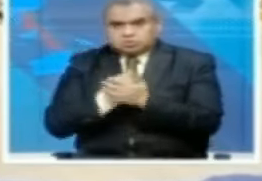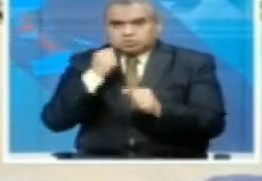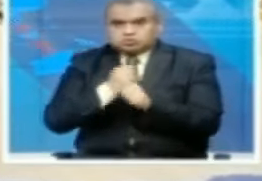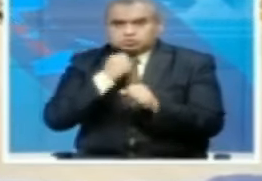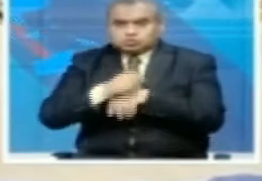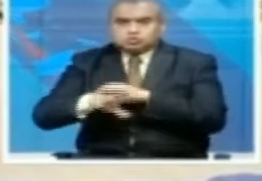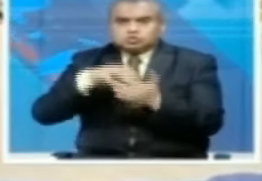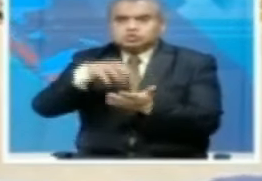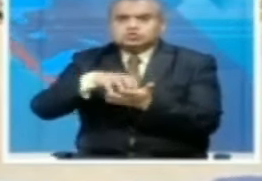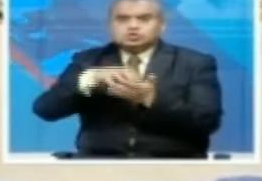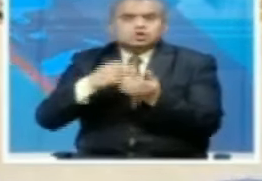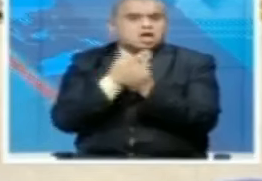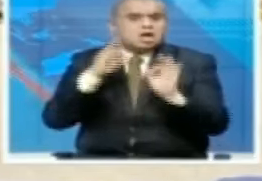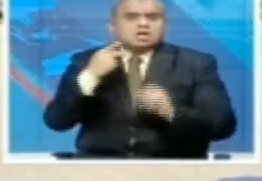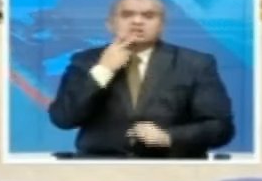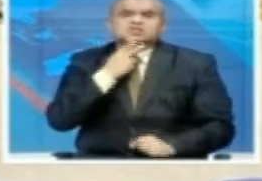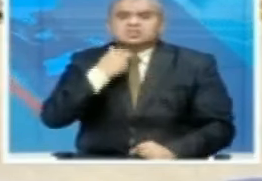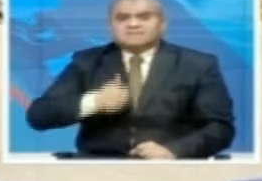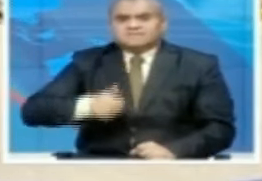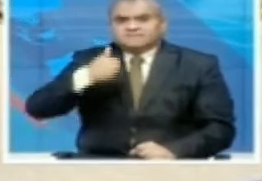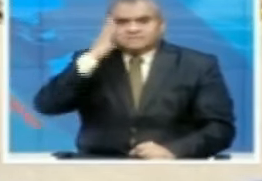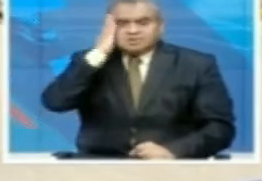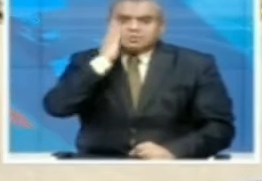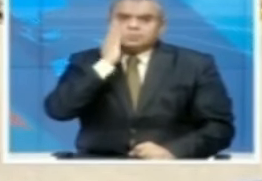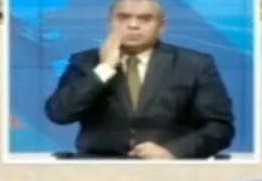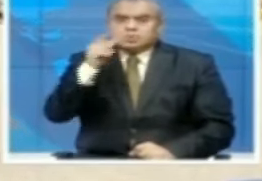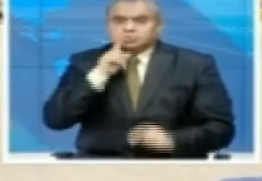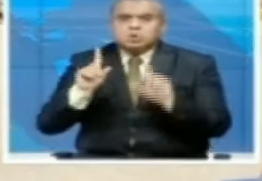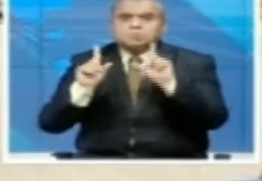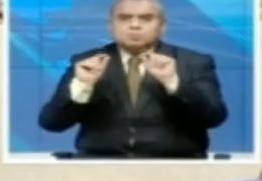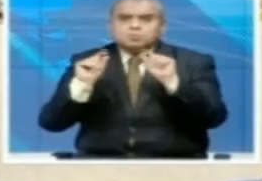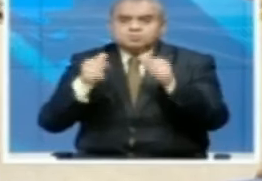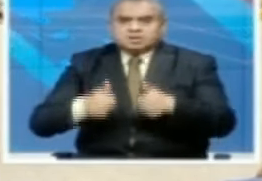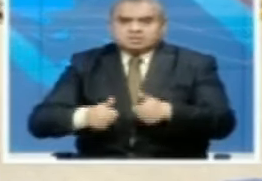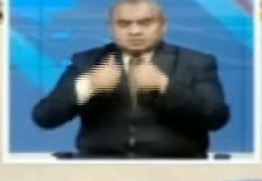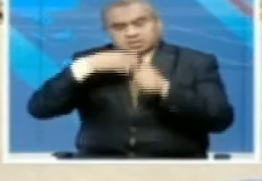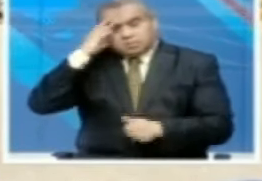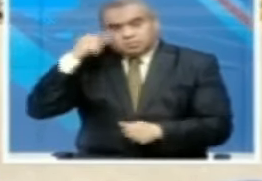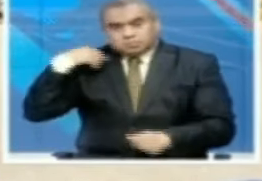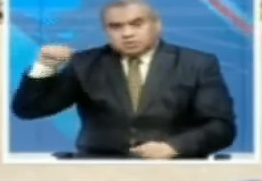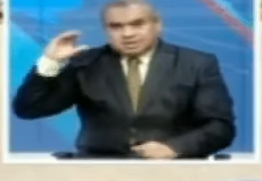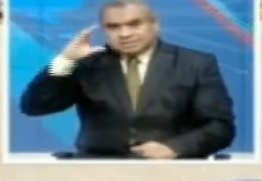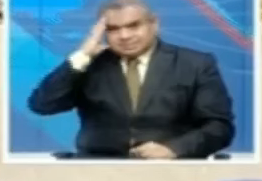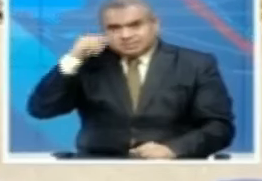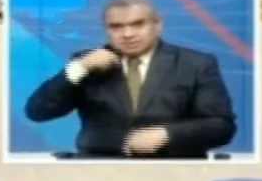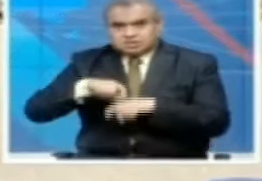لوكس، ده اللي حصل ده حاجة ممتازة جدا. فخامة الرئيس عملها لأبناء الشيخ زويد ورفح،